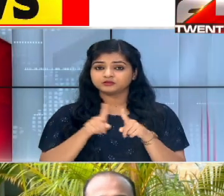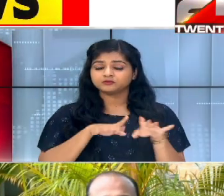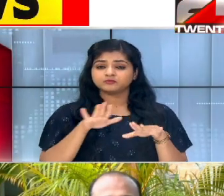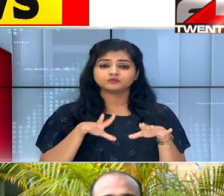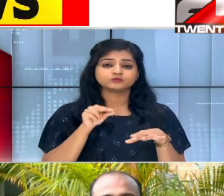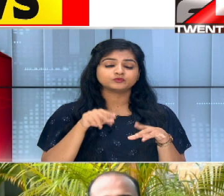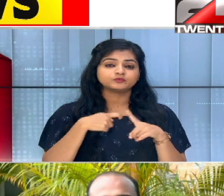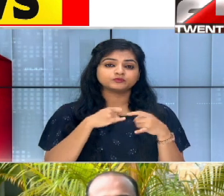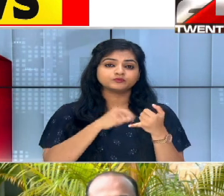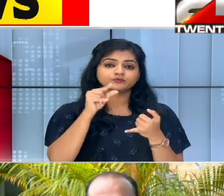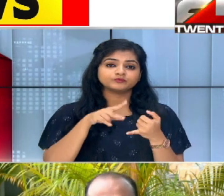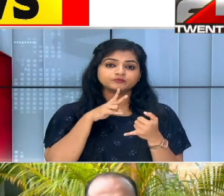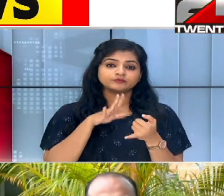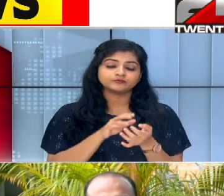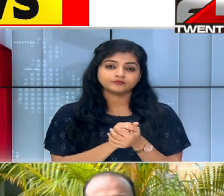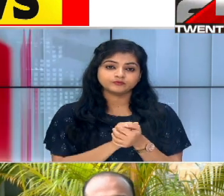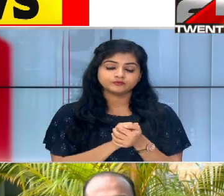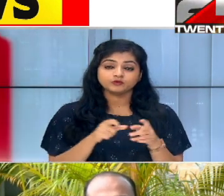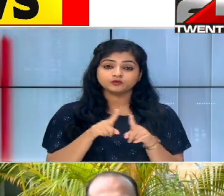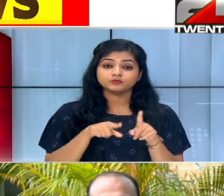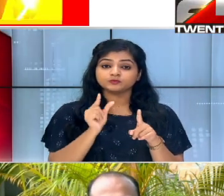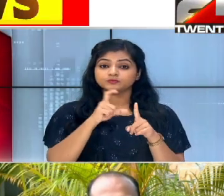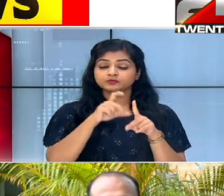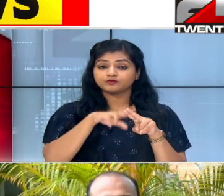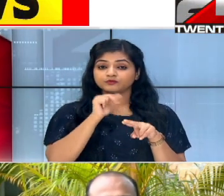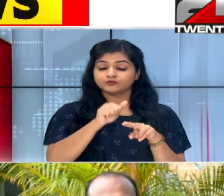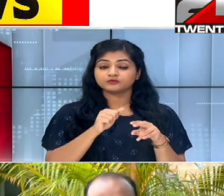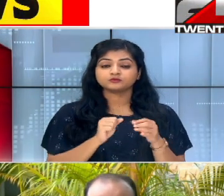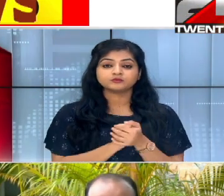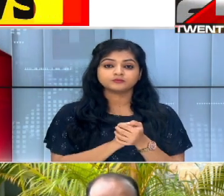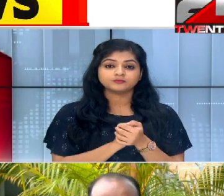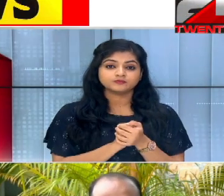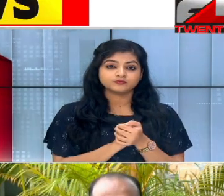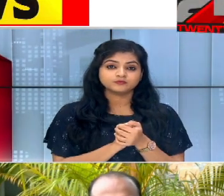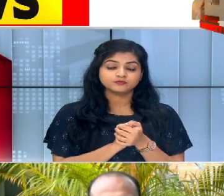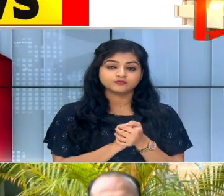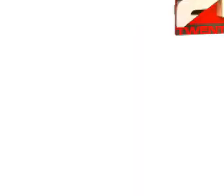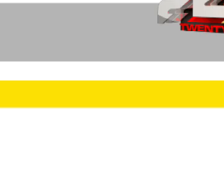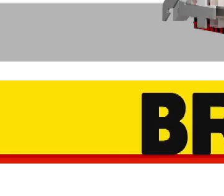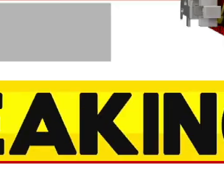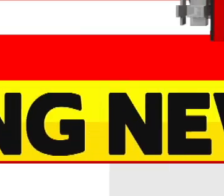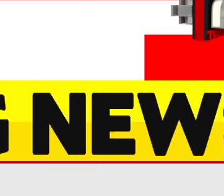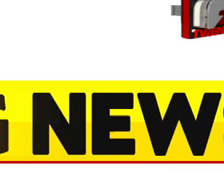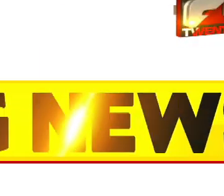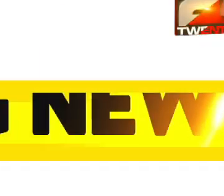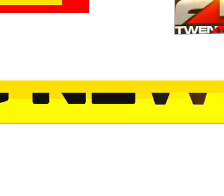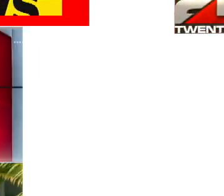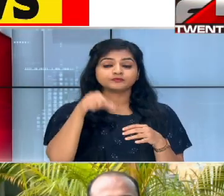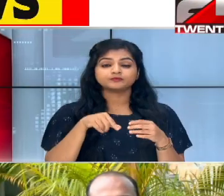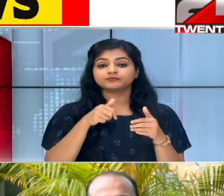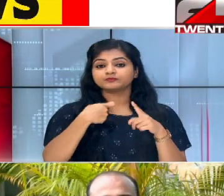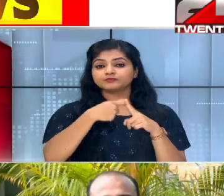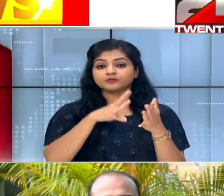സുധാകരൻ പറയുന്നു. എന്ന് മാത്രമല്ല, യു ഡി എഫിൻ്റെ സ്ഥാപക നിരയിൽ മുന്നിലുണ്ടായിരുന്ന ഒരാളാണ് കെ എം മാണി.